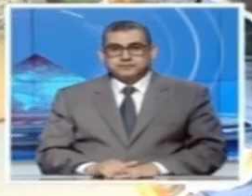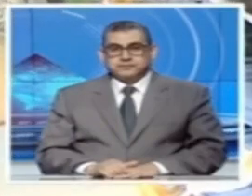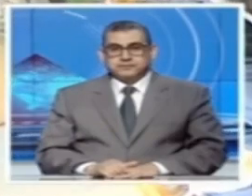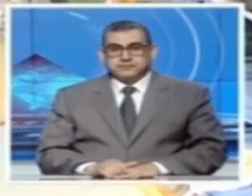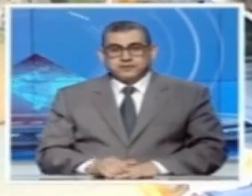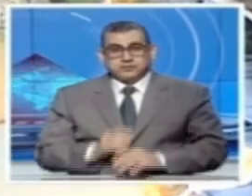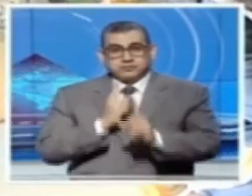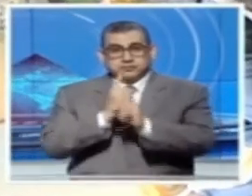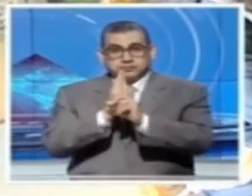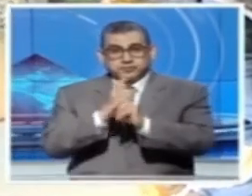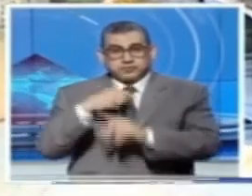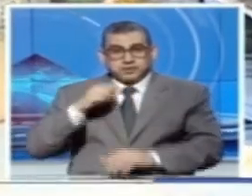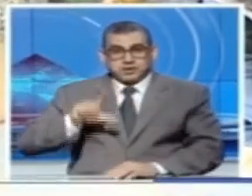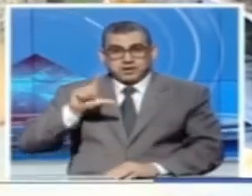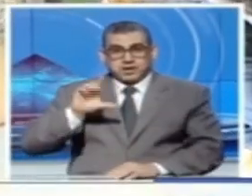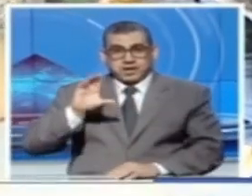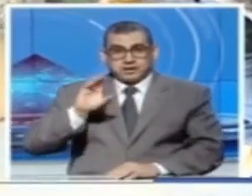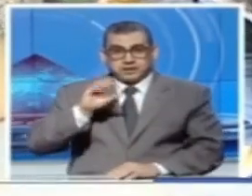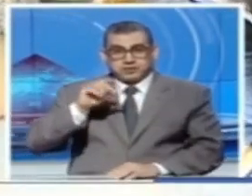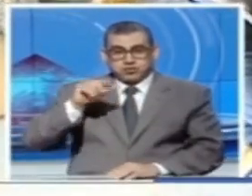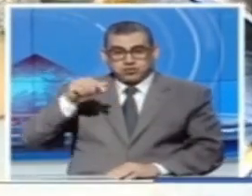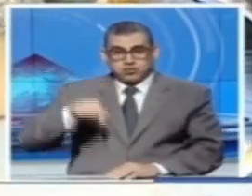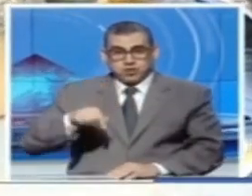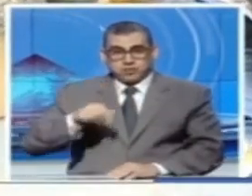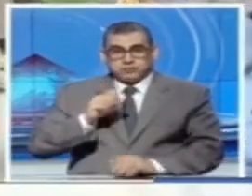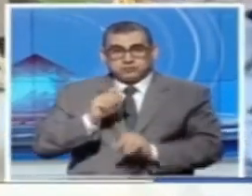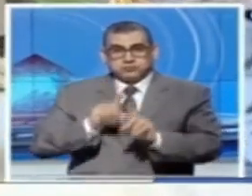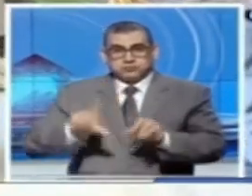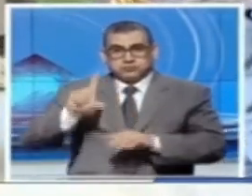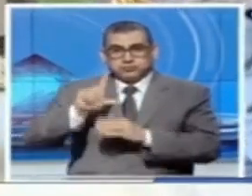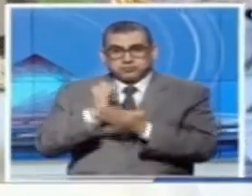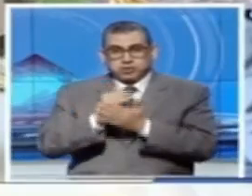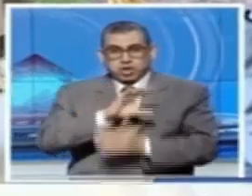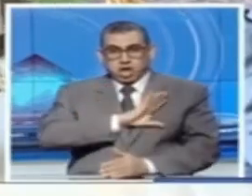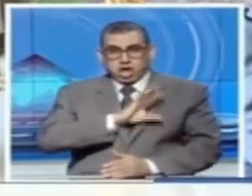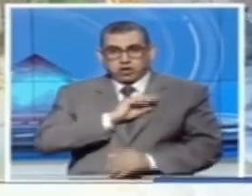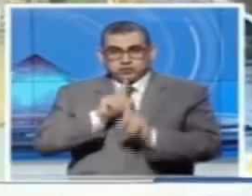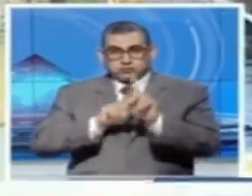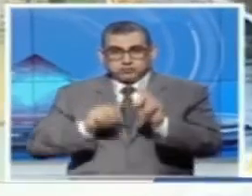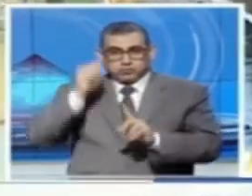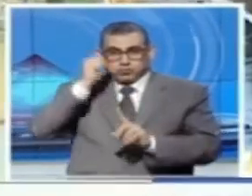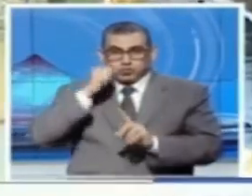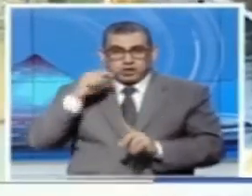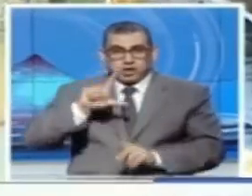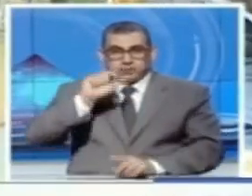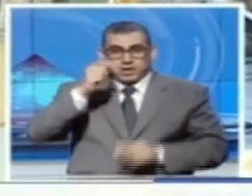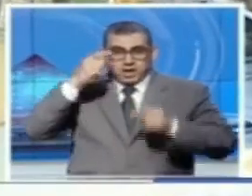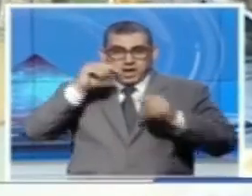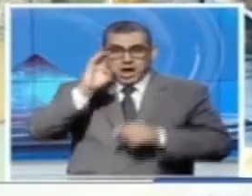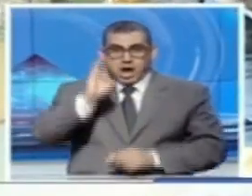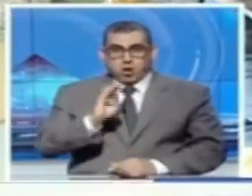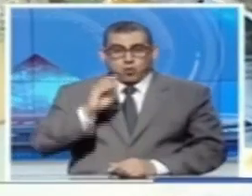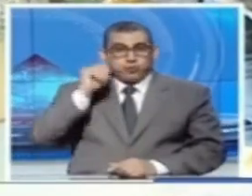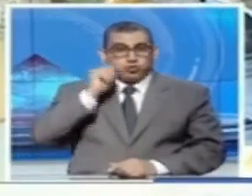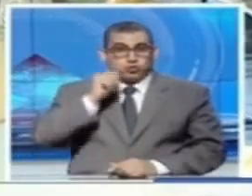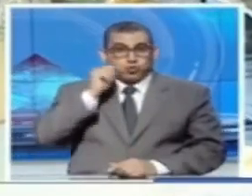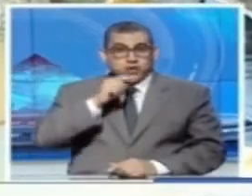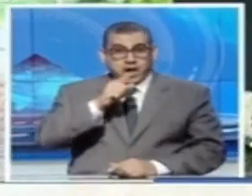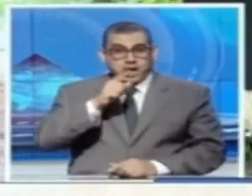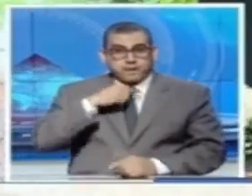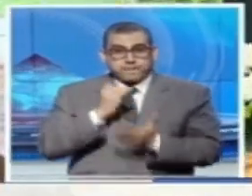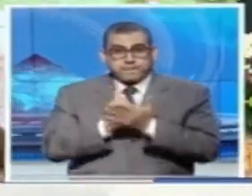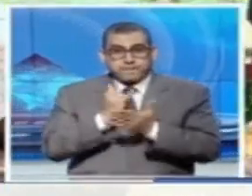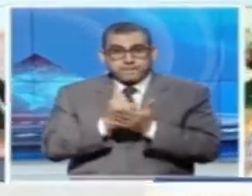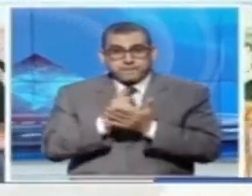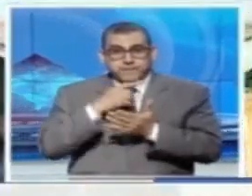استقبل السيد الرئيس عبد الفتاح السيسي الفريق أول توت جلوك مستشار رئيس جمهورية جنوب السودان للشؤون